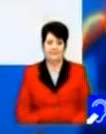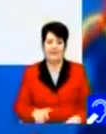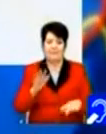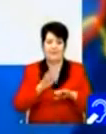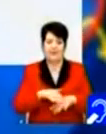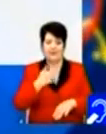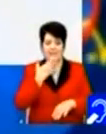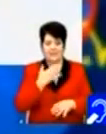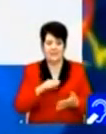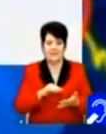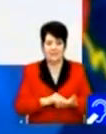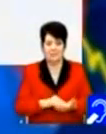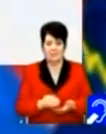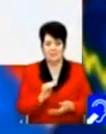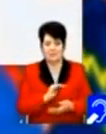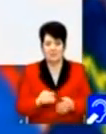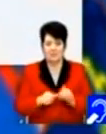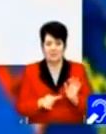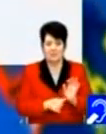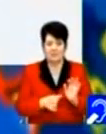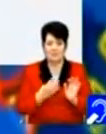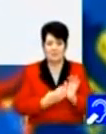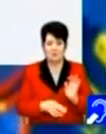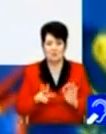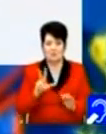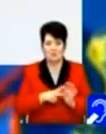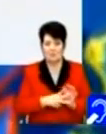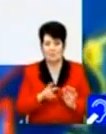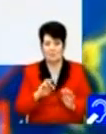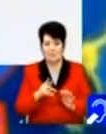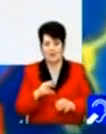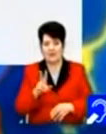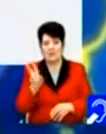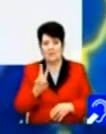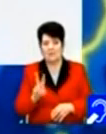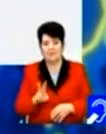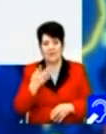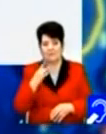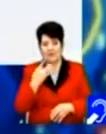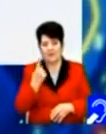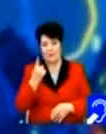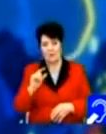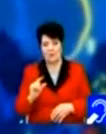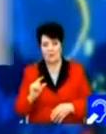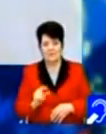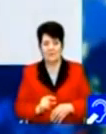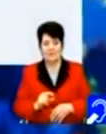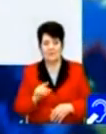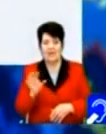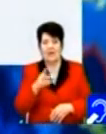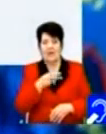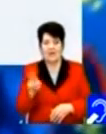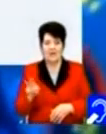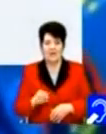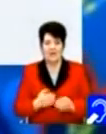Banca Națională a stabilit un curs oficial de 16 lei și 98 de bani pentru un dolar american cu un ban mai puțin. Valoarea monedei